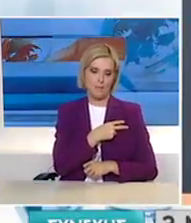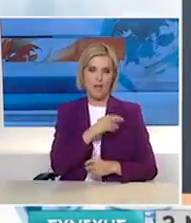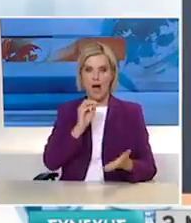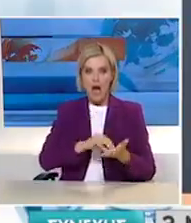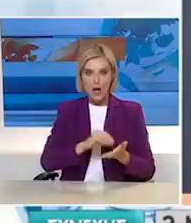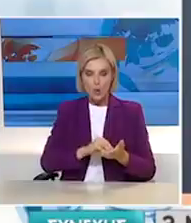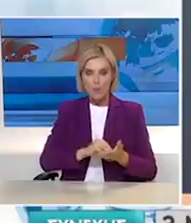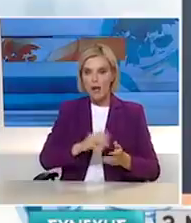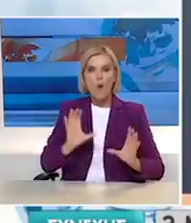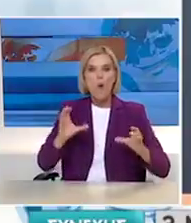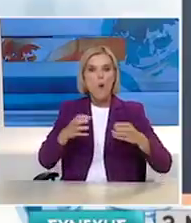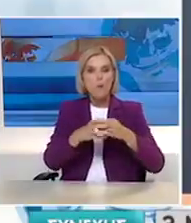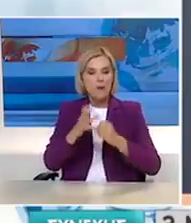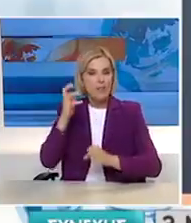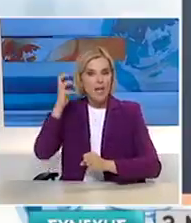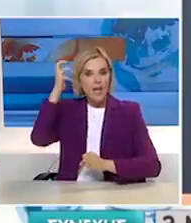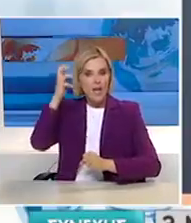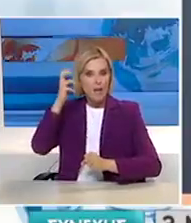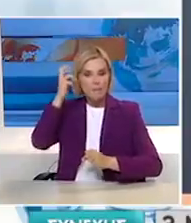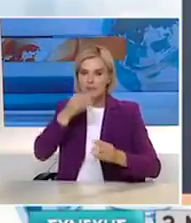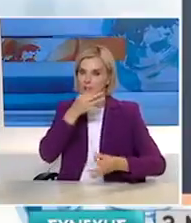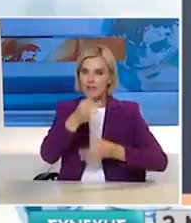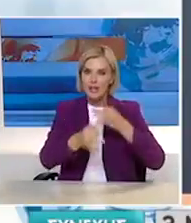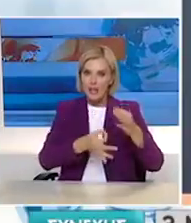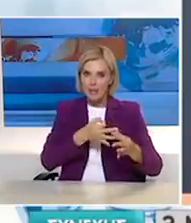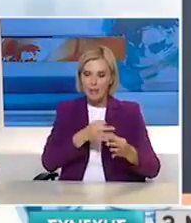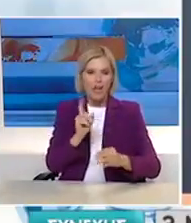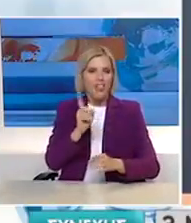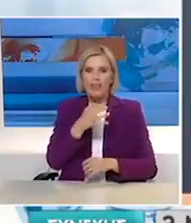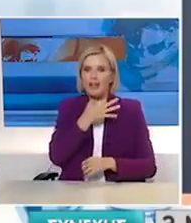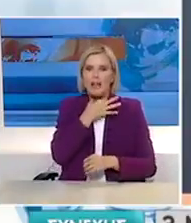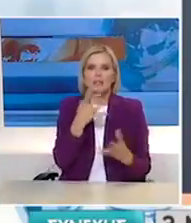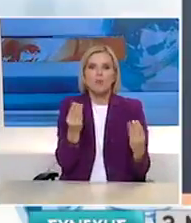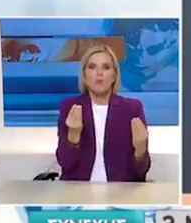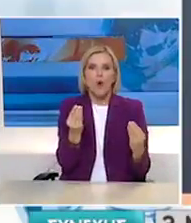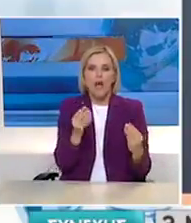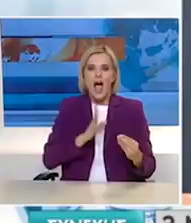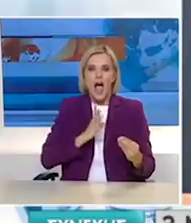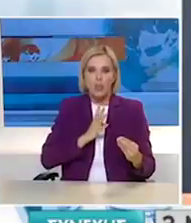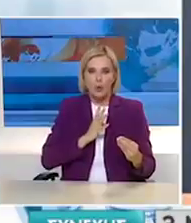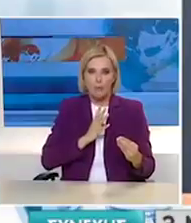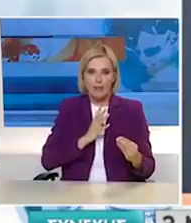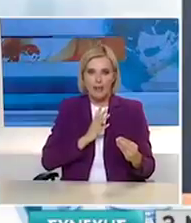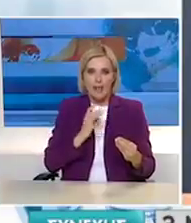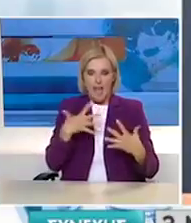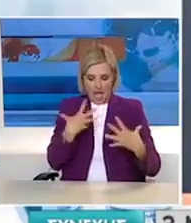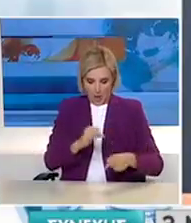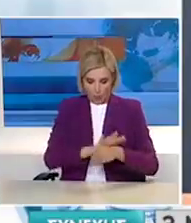εκτιμήσεις των ίδιων επιστημόνων, υπολογίζεται πως δεν χρειάζεται να είναι πολύ ημολυσμένοι σε αυτούς τους χώρους. Μάλιστα, λένε